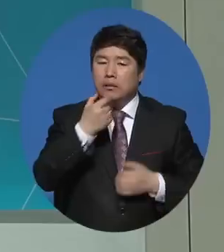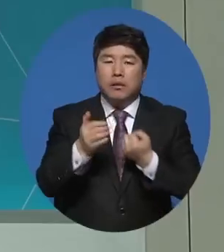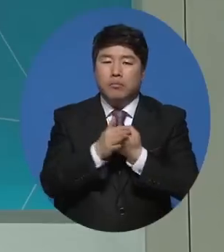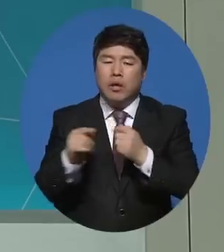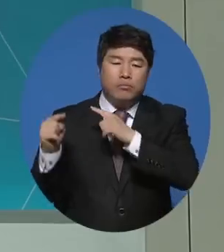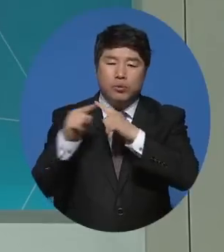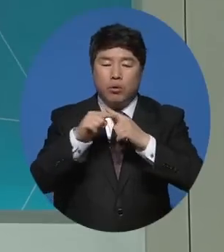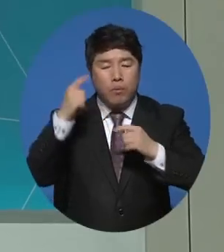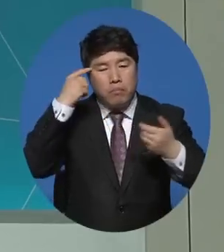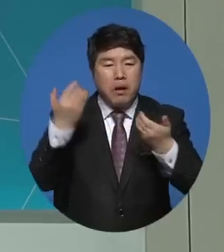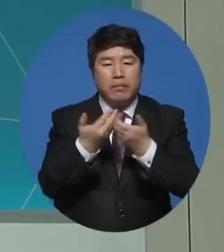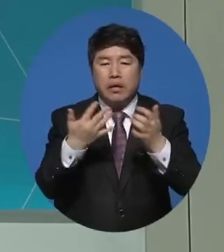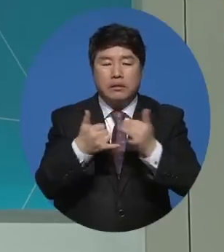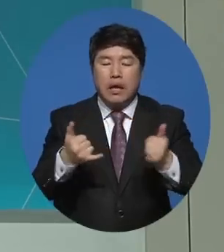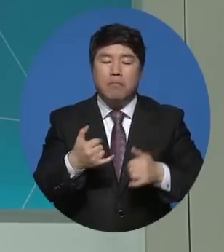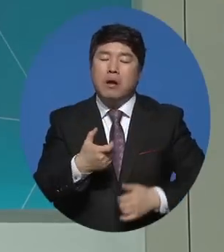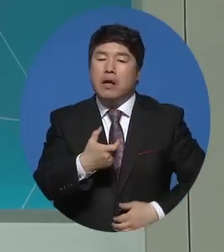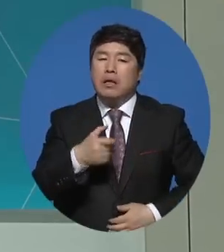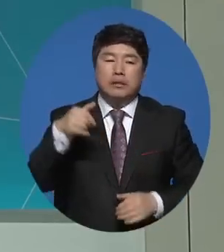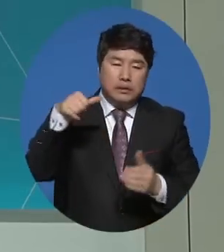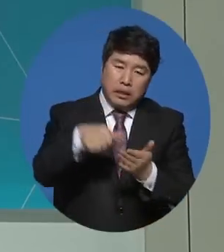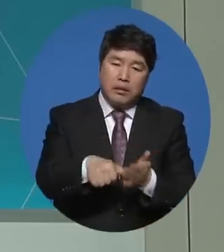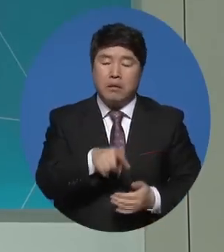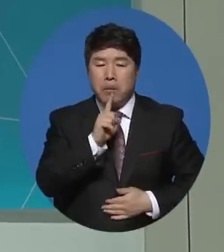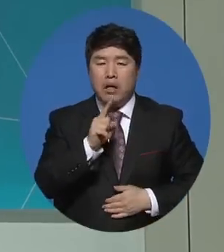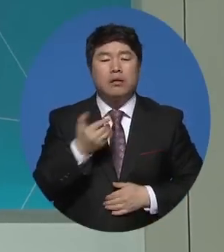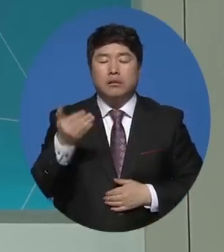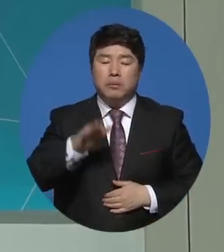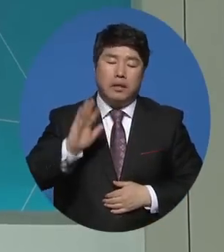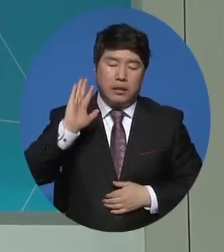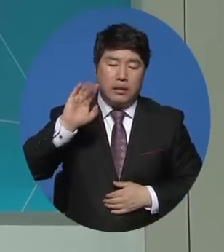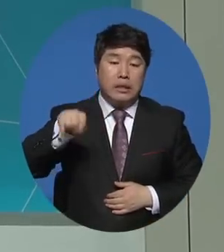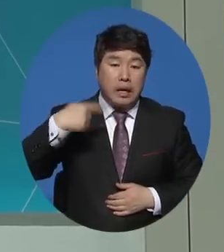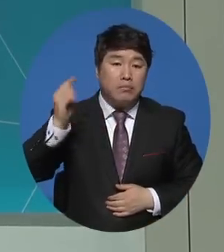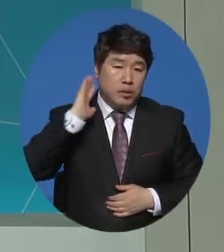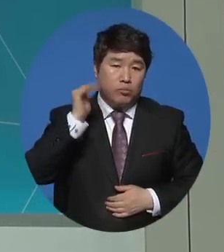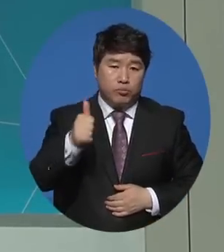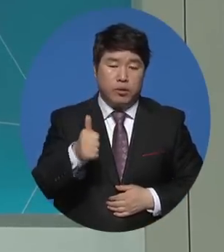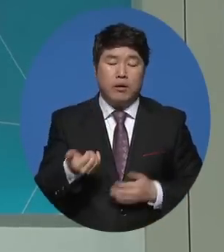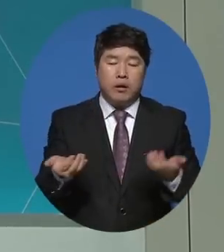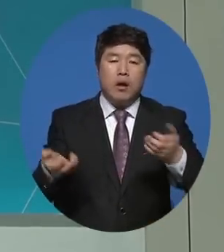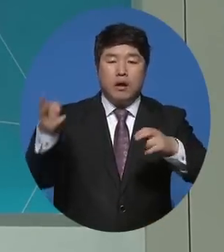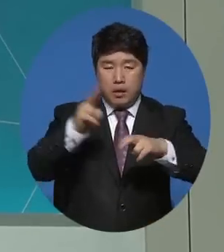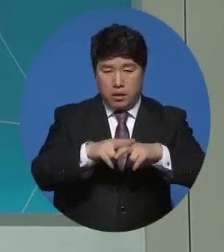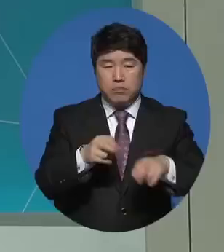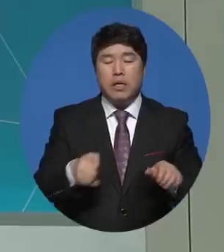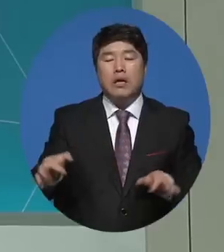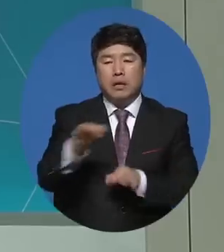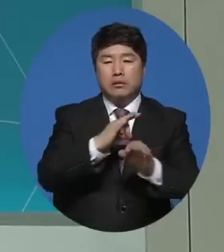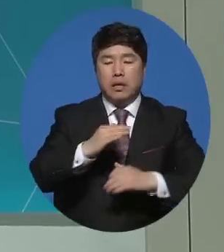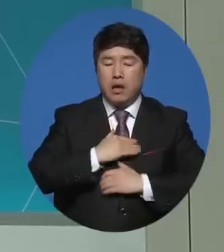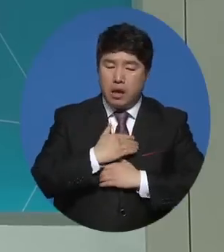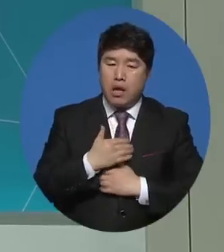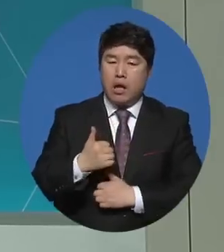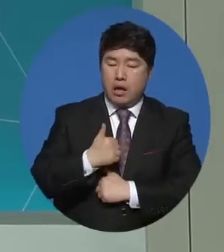반대편을 찍겠다 이런 겁니다 그런데 다음 대통령은 취임을 하자 말자 경제 안보